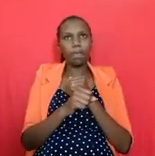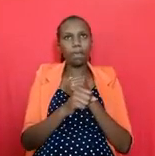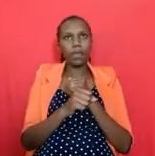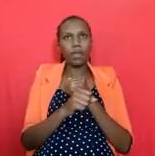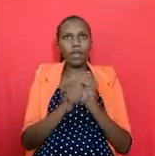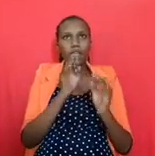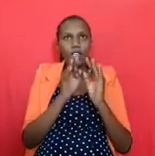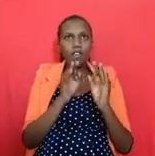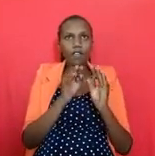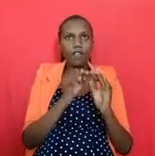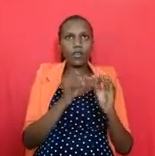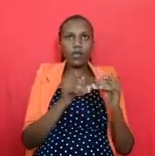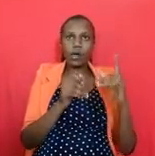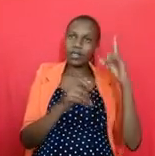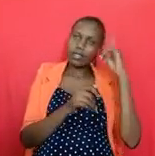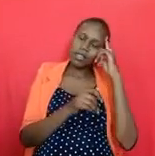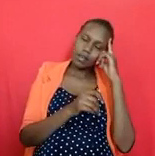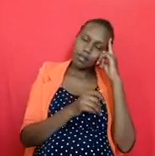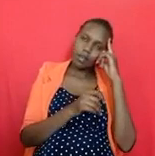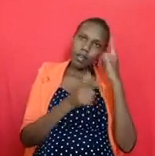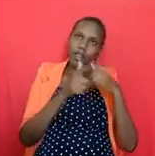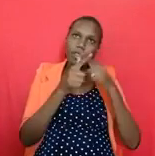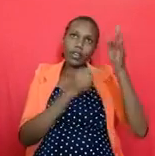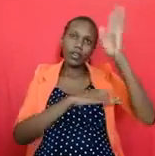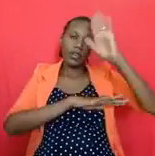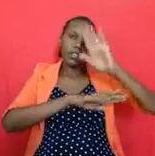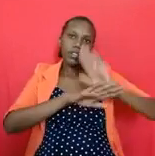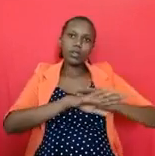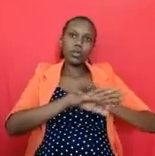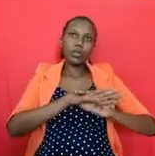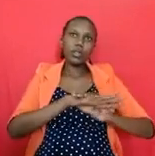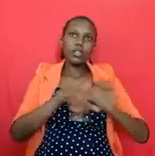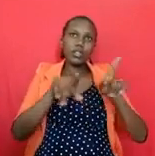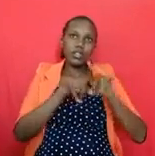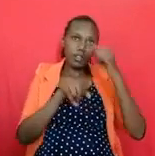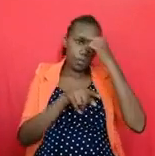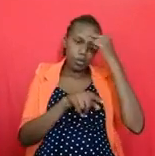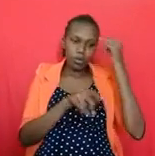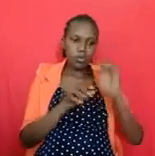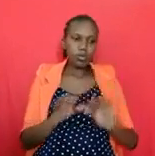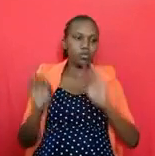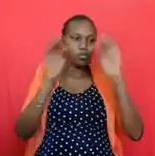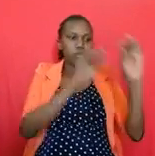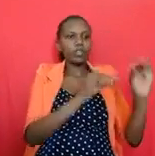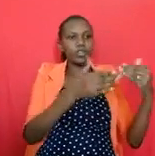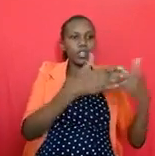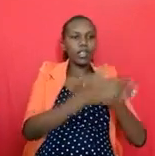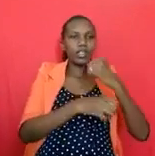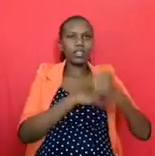ngiko warugirie wi toro mwathani ni mwega tondu no warugirio na wakoma